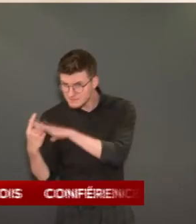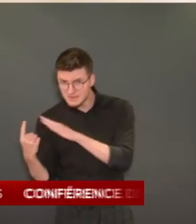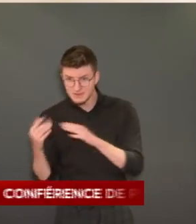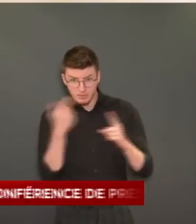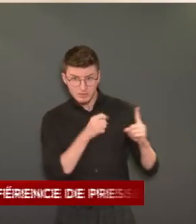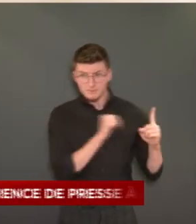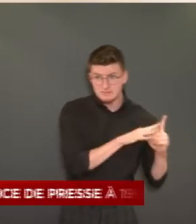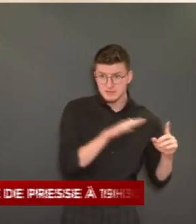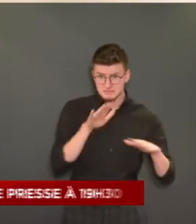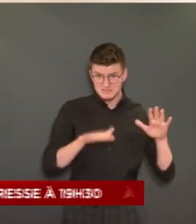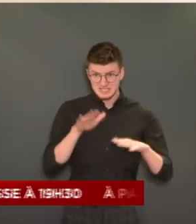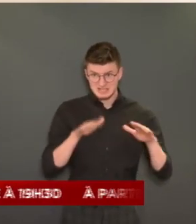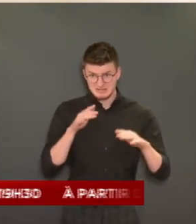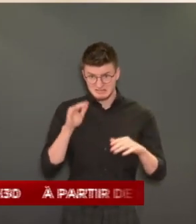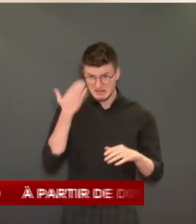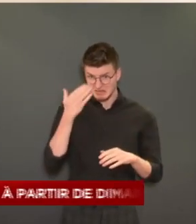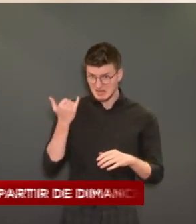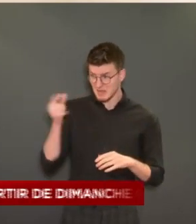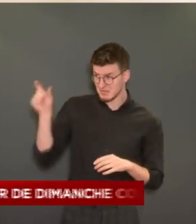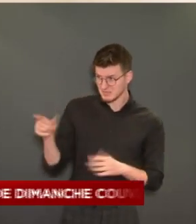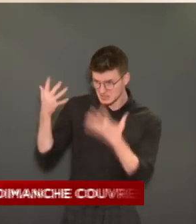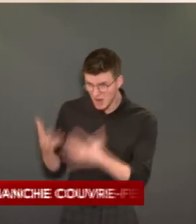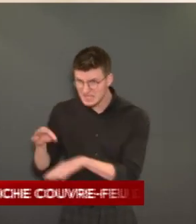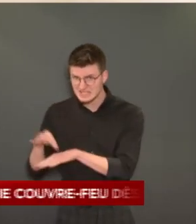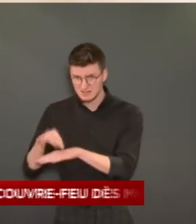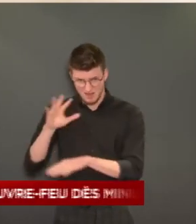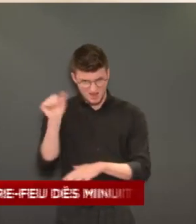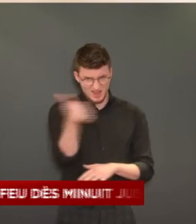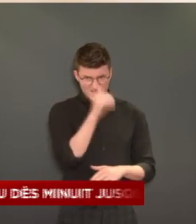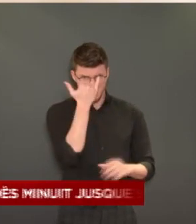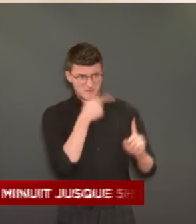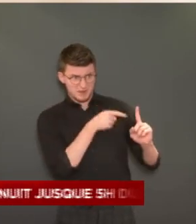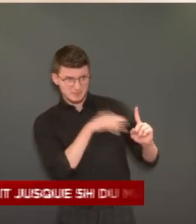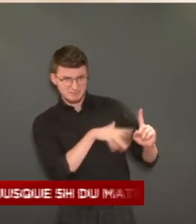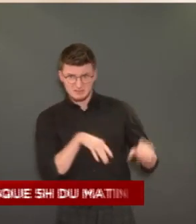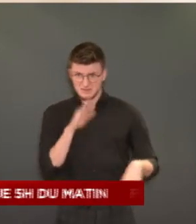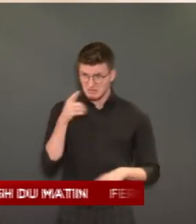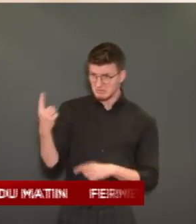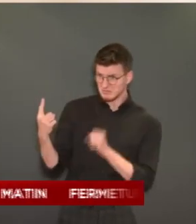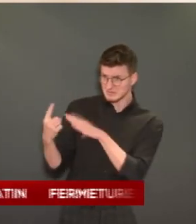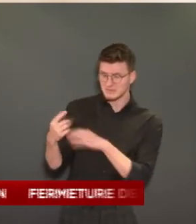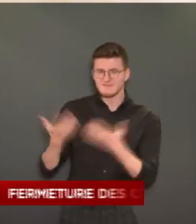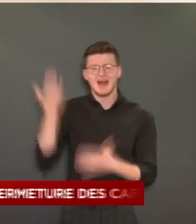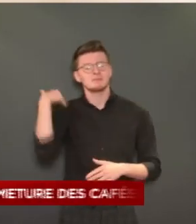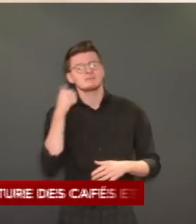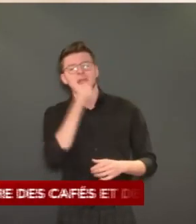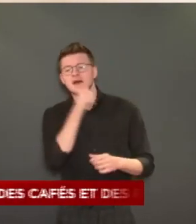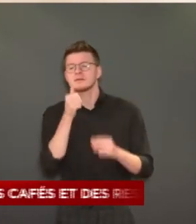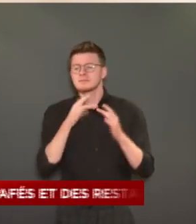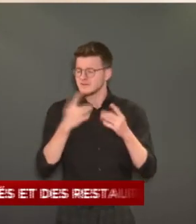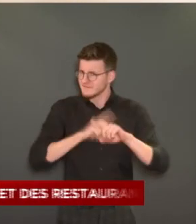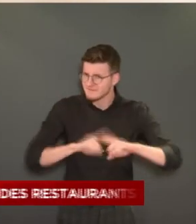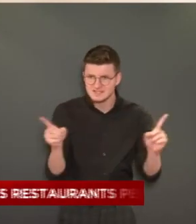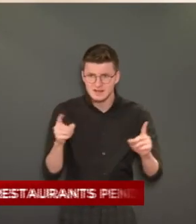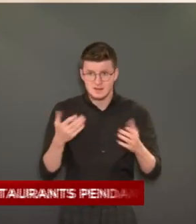contaminées et aussi des personnes qui sont fortement touchées par le virus, qui sont très malades. Voilà la principale différence par rapport au mois de mars et au